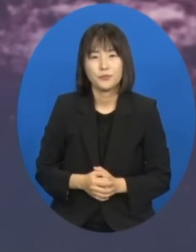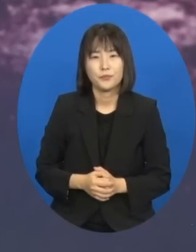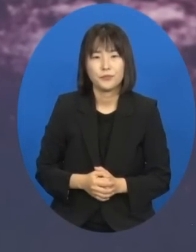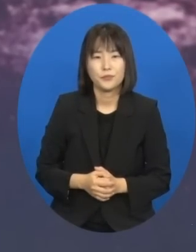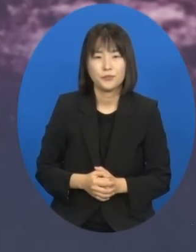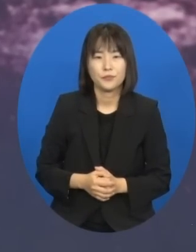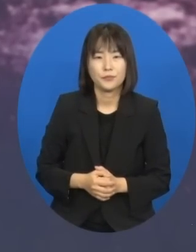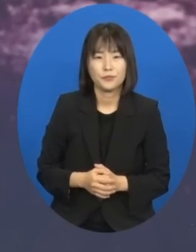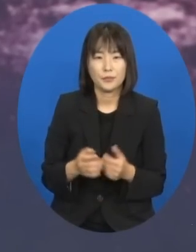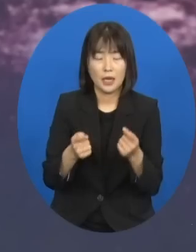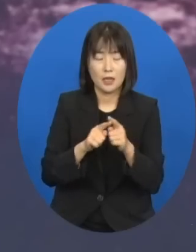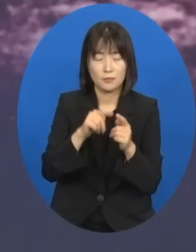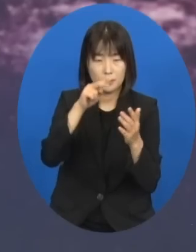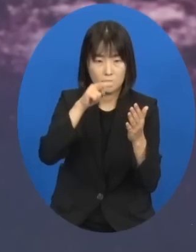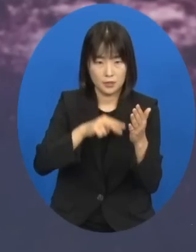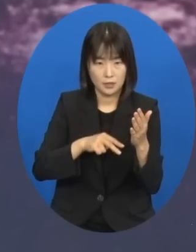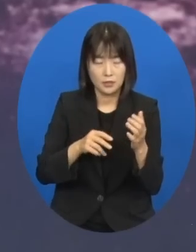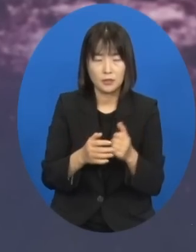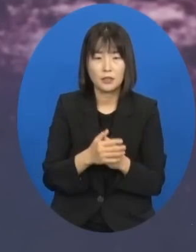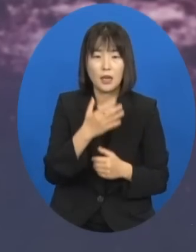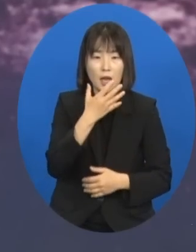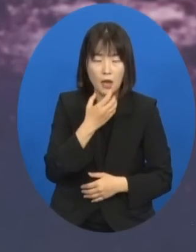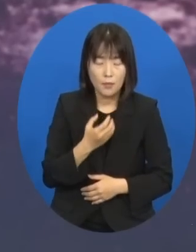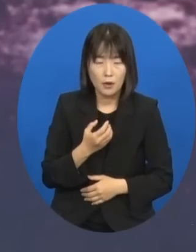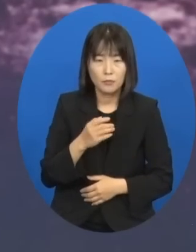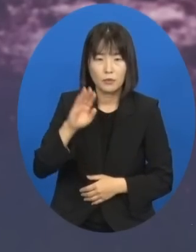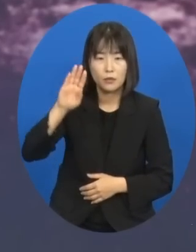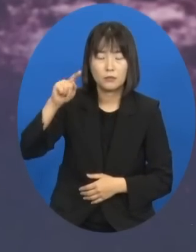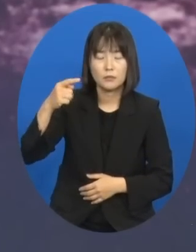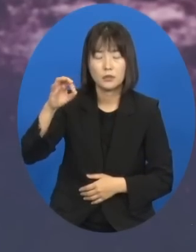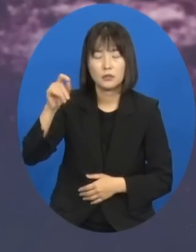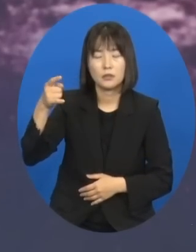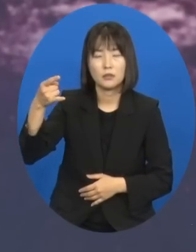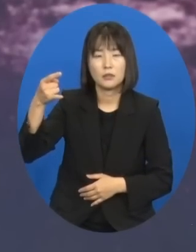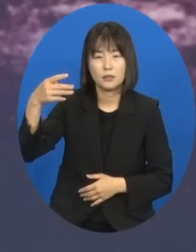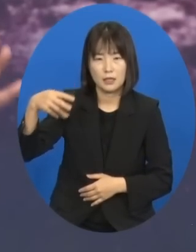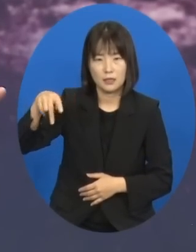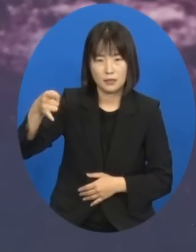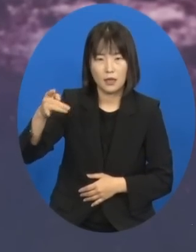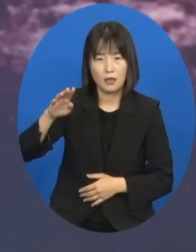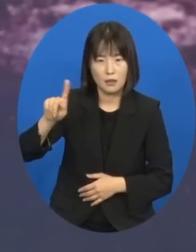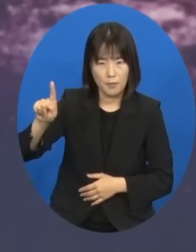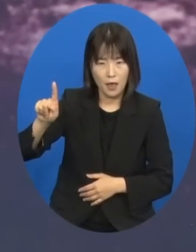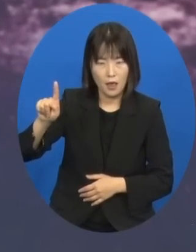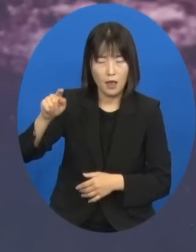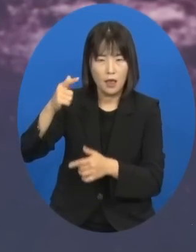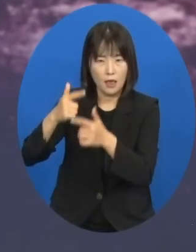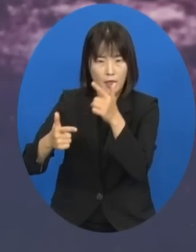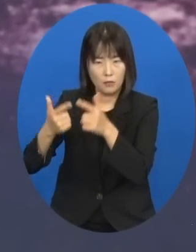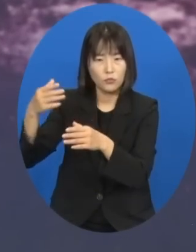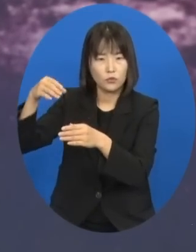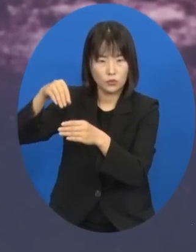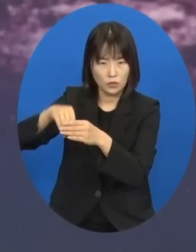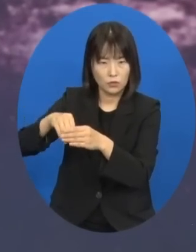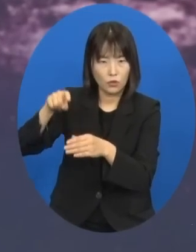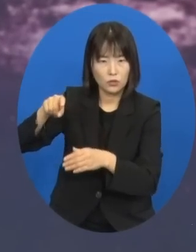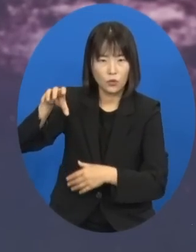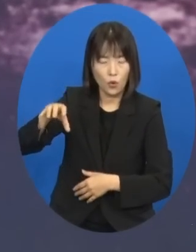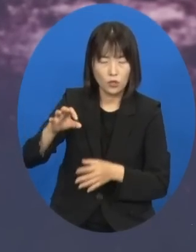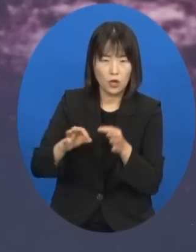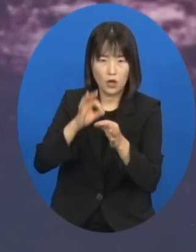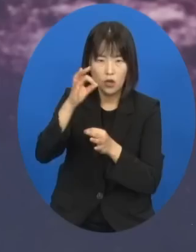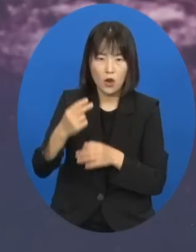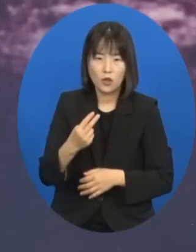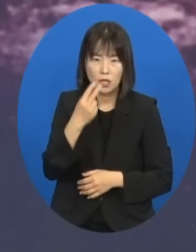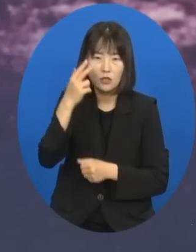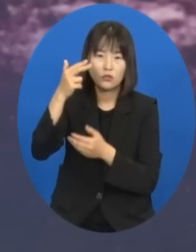33절 말씀을 함께 읽어보겠습니다. 시작. 아브라함은 부엘세바에 에셀 나무를 심고 거기에서